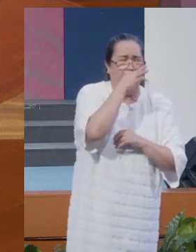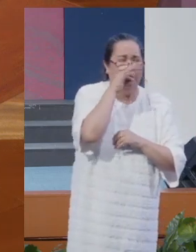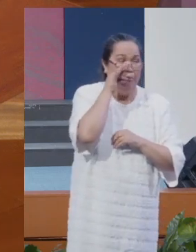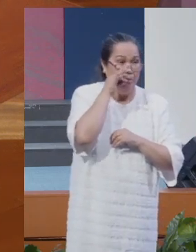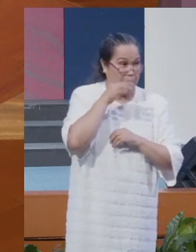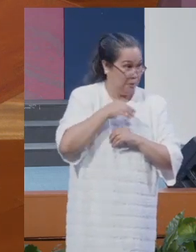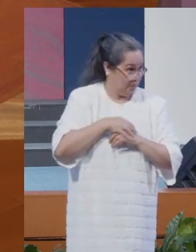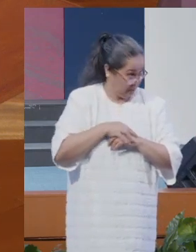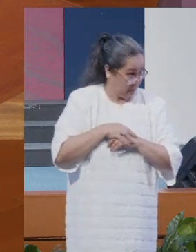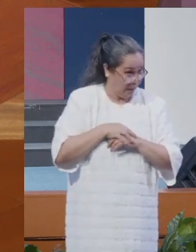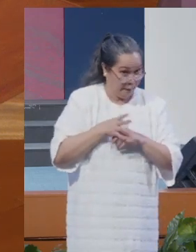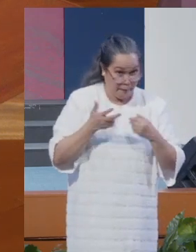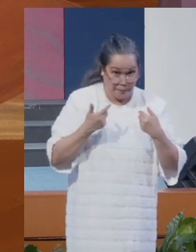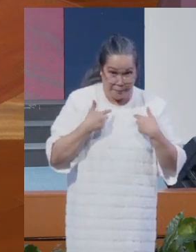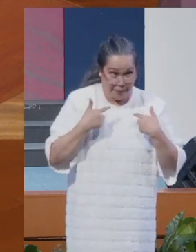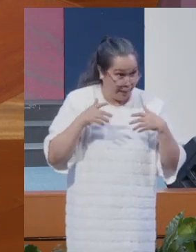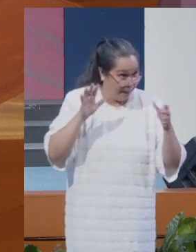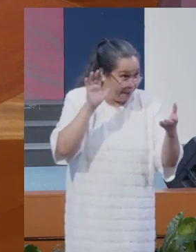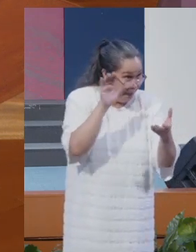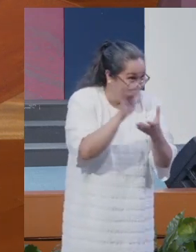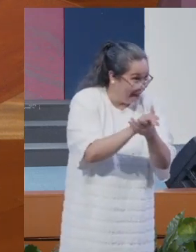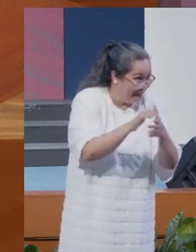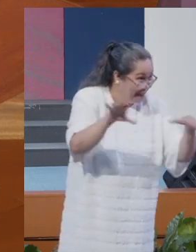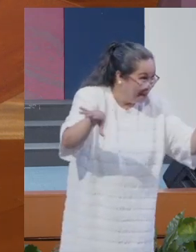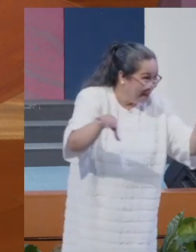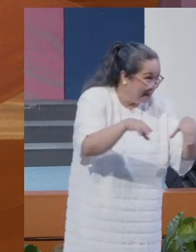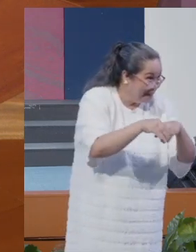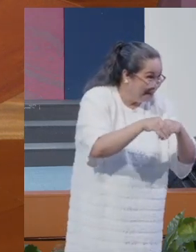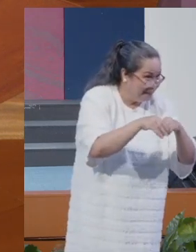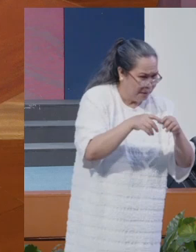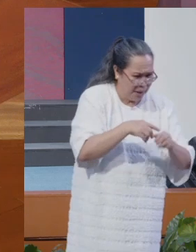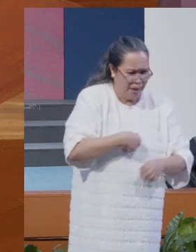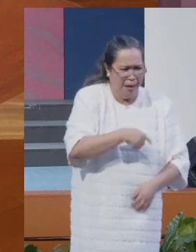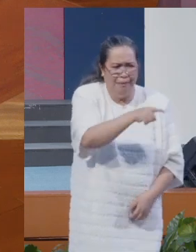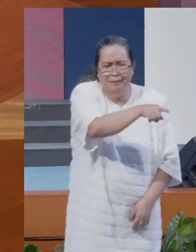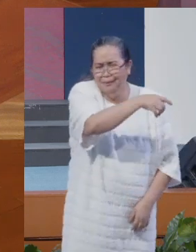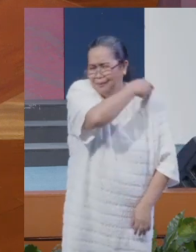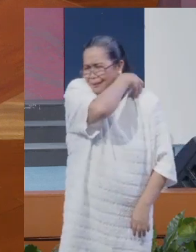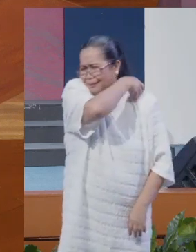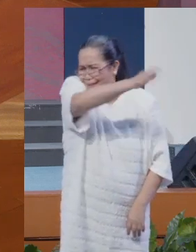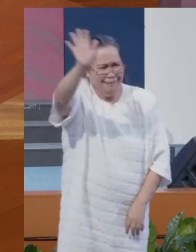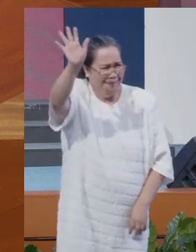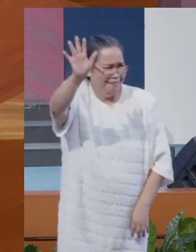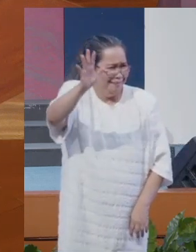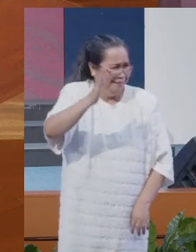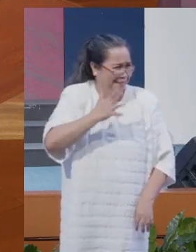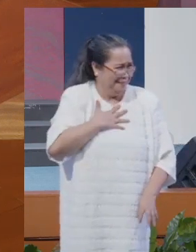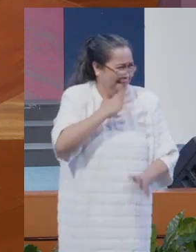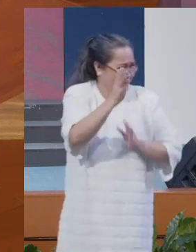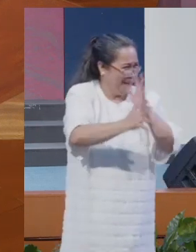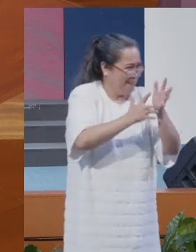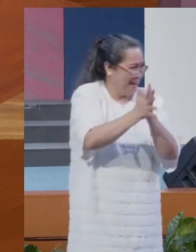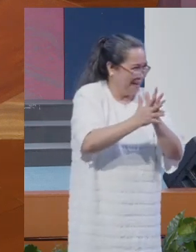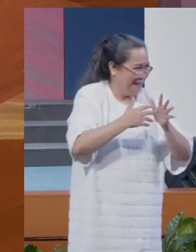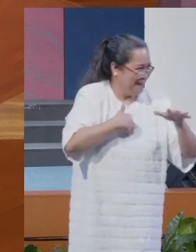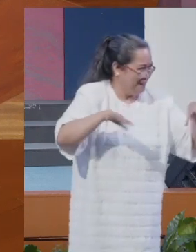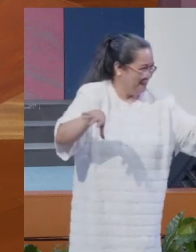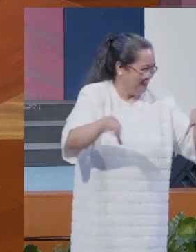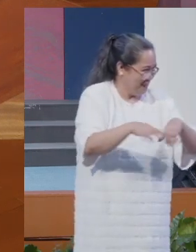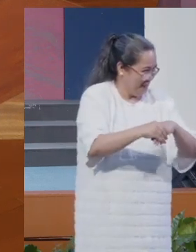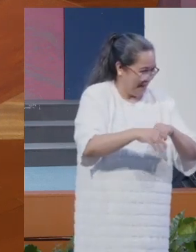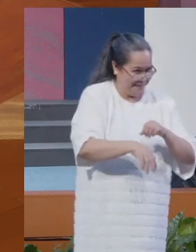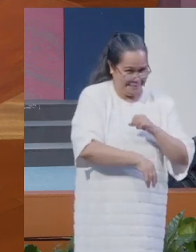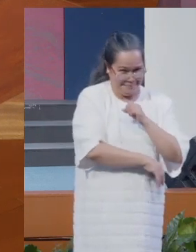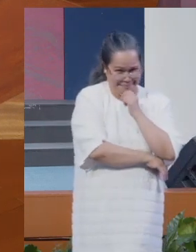eh. No? Di ba parang gusto mo sipain yung guest na yon? Pagkatapos kung gumastos at naghanda ng napakaraming